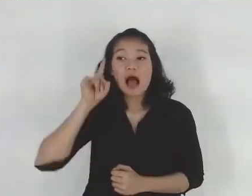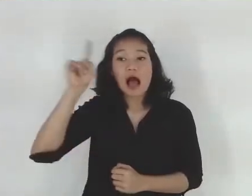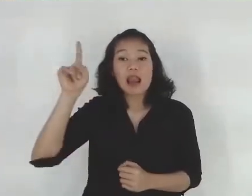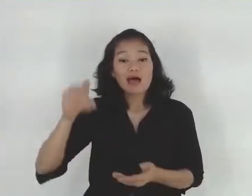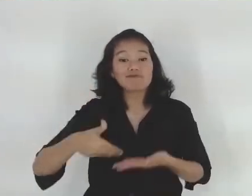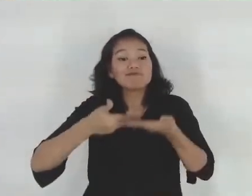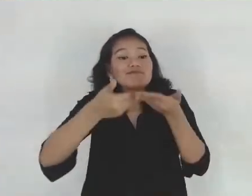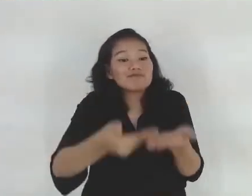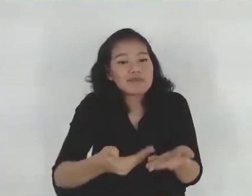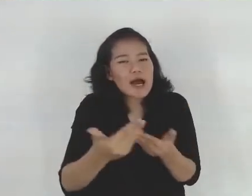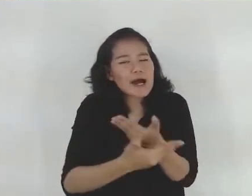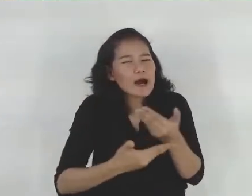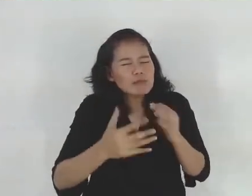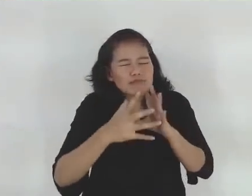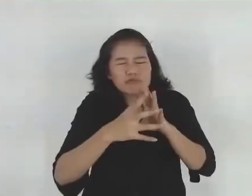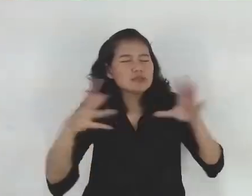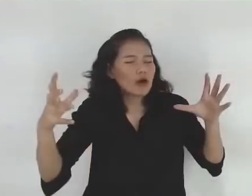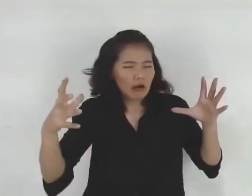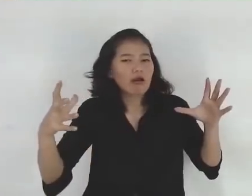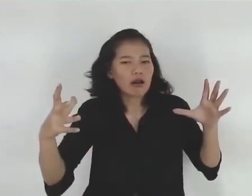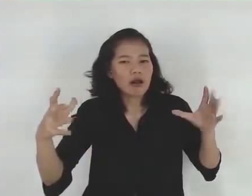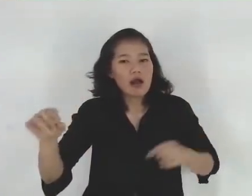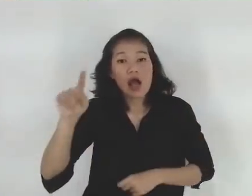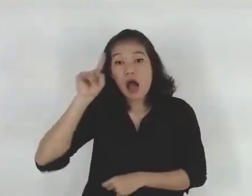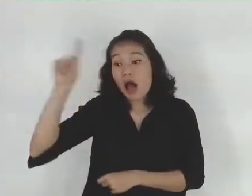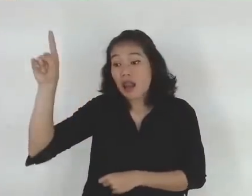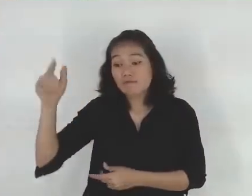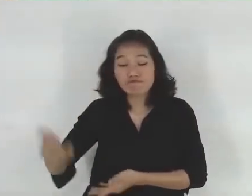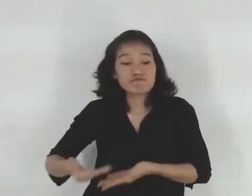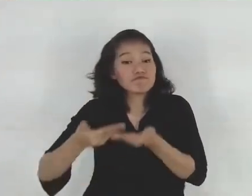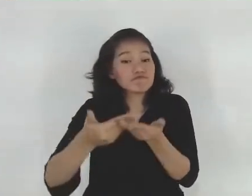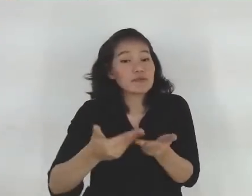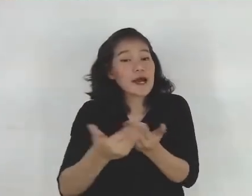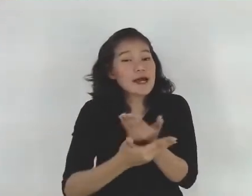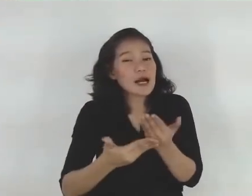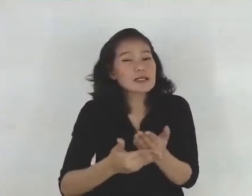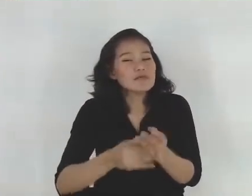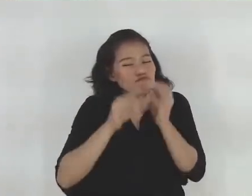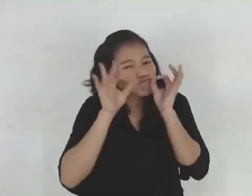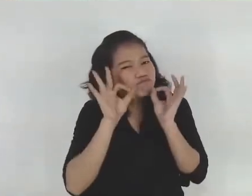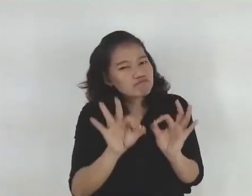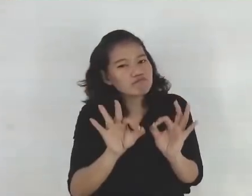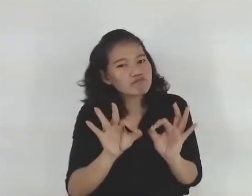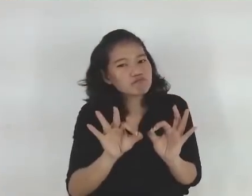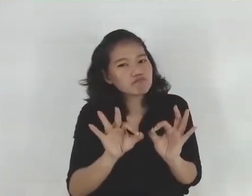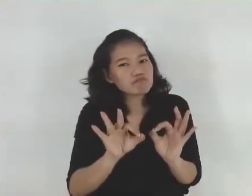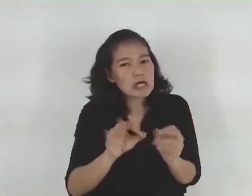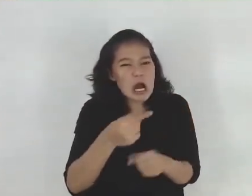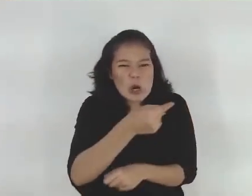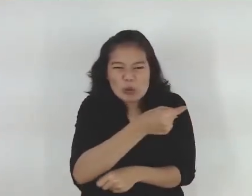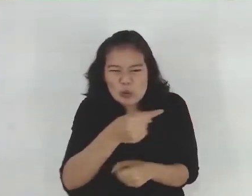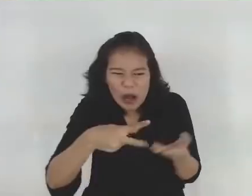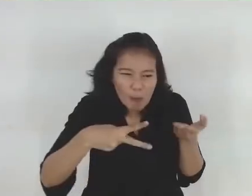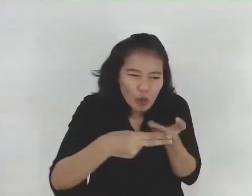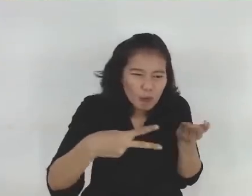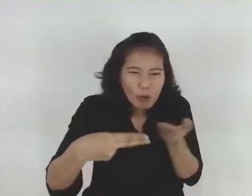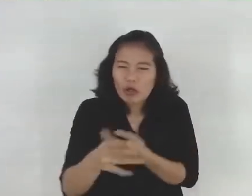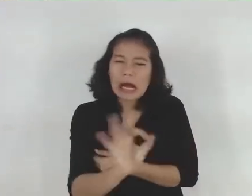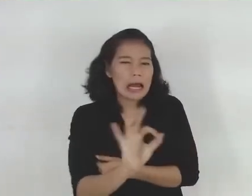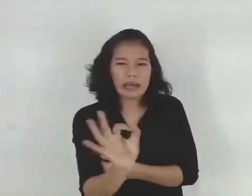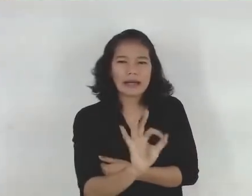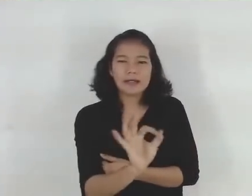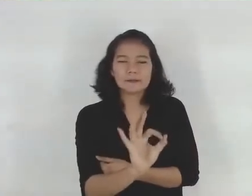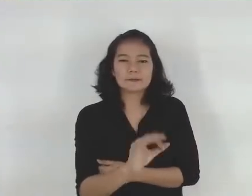memberikan kasih yang besar Allah memberikan kasih yang utuh tanpa dikurang kurangi